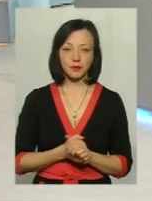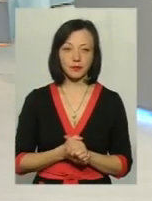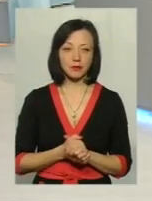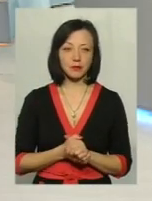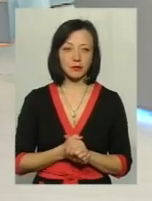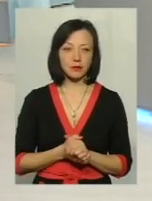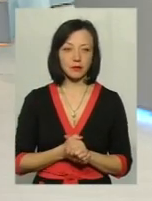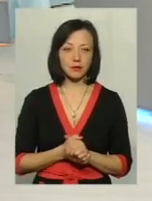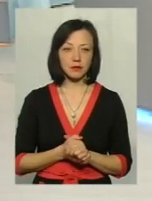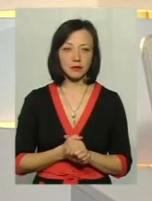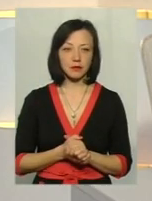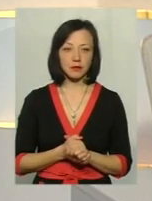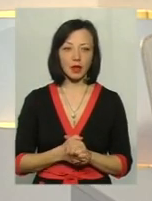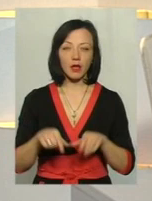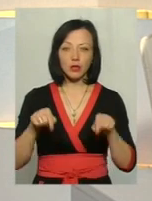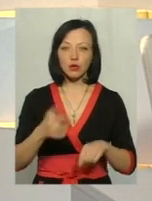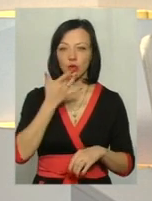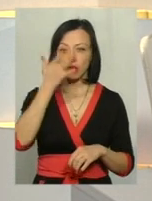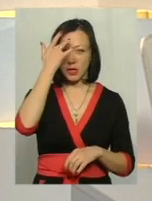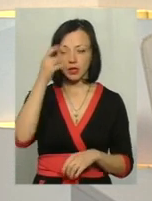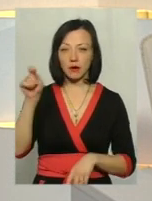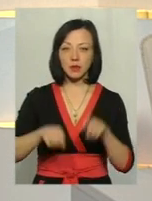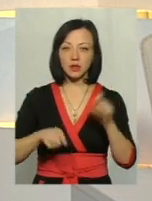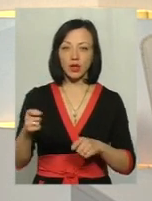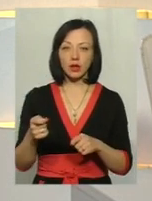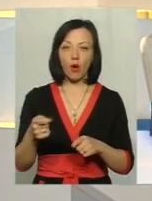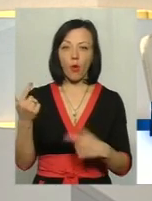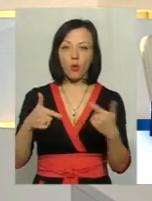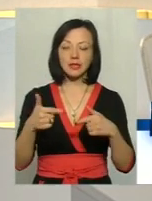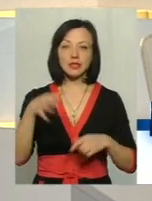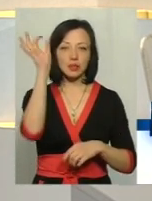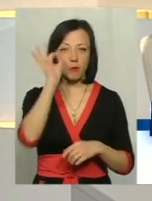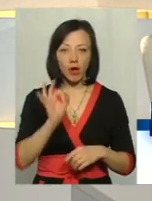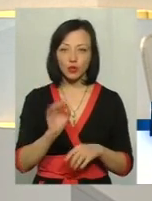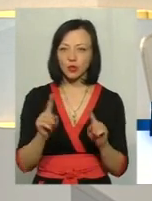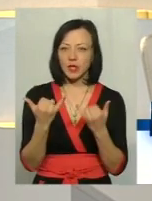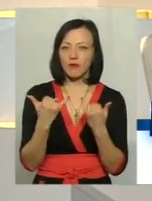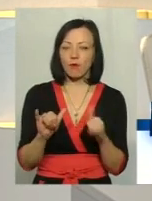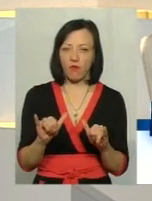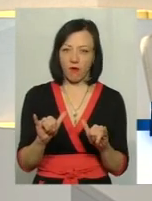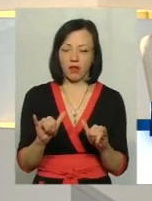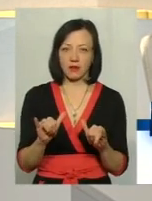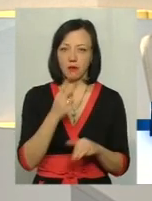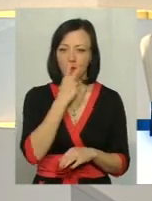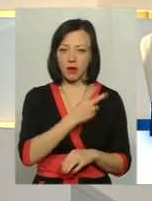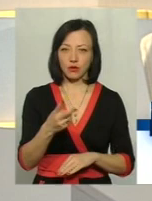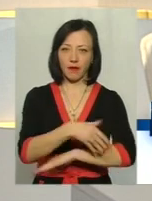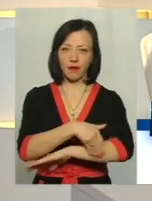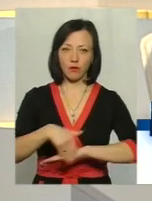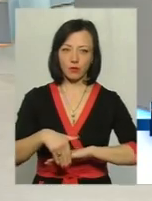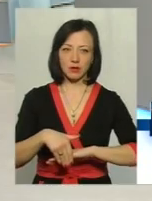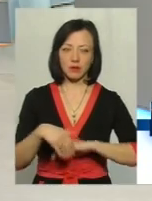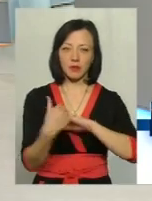Власне, цього літа приїздили гості з Німеччини. Вони дуже, дуже дивувалися, бачачи на вулицях